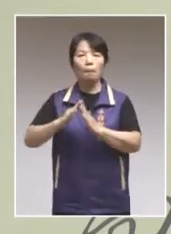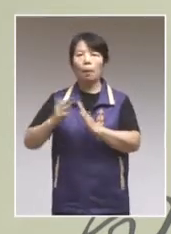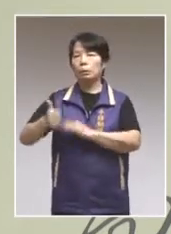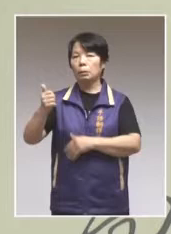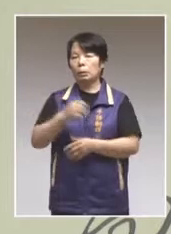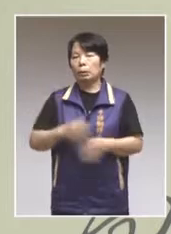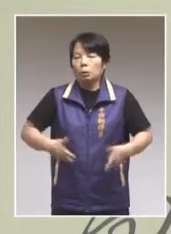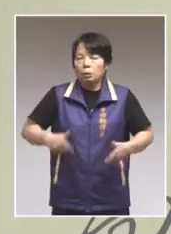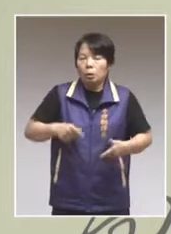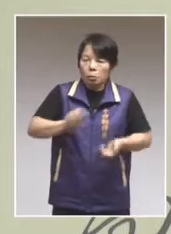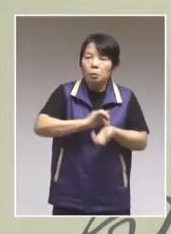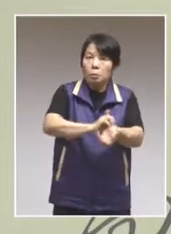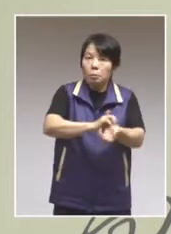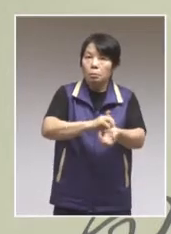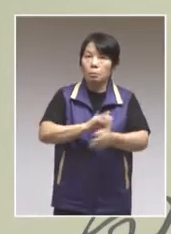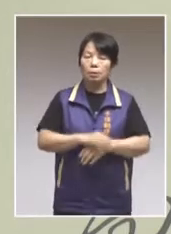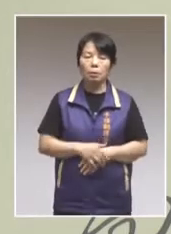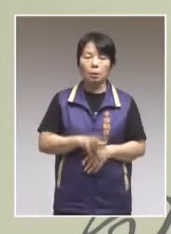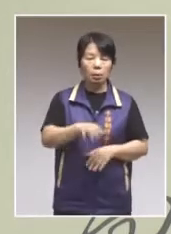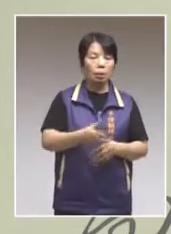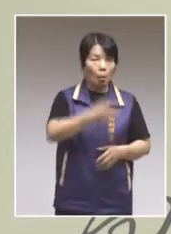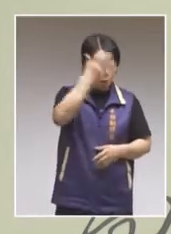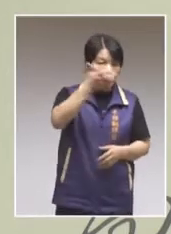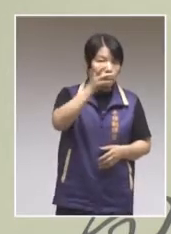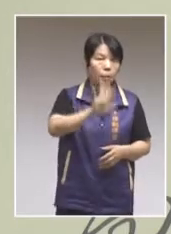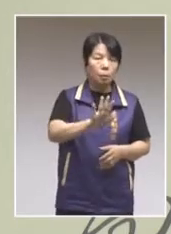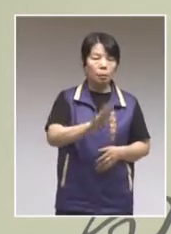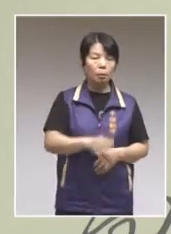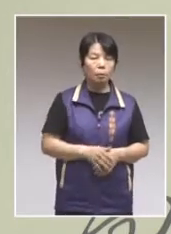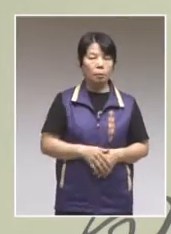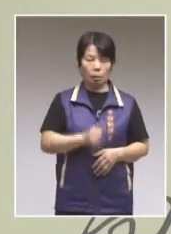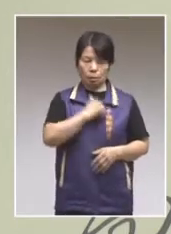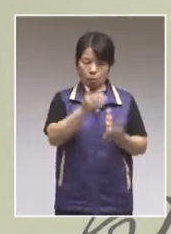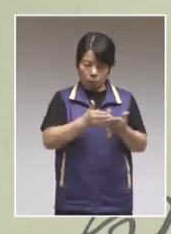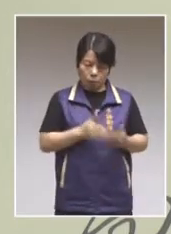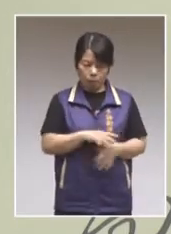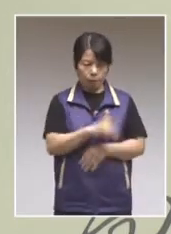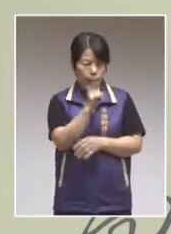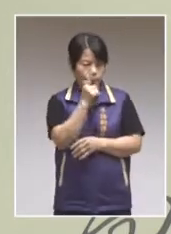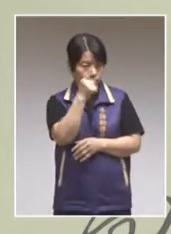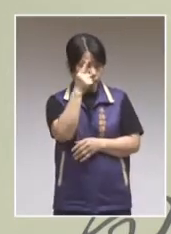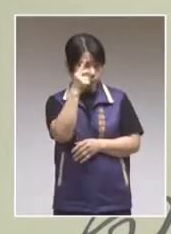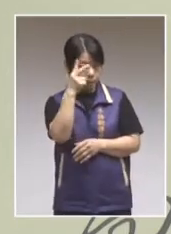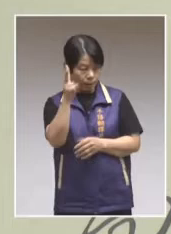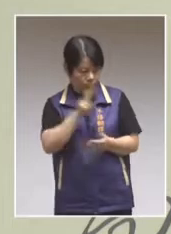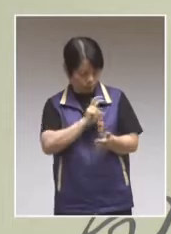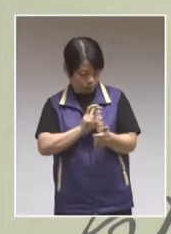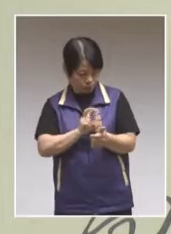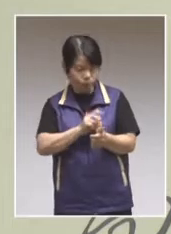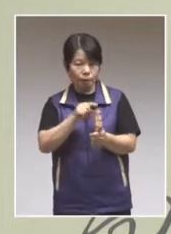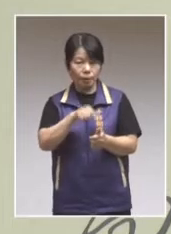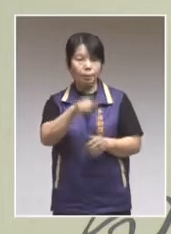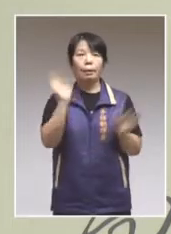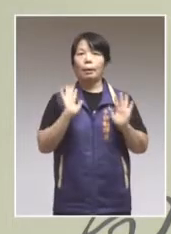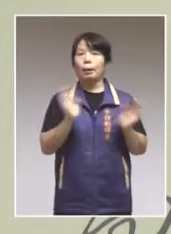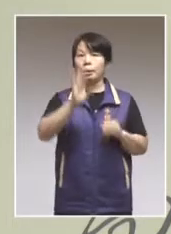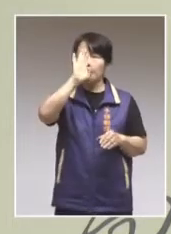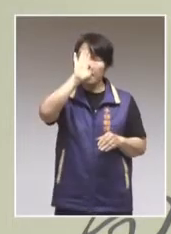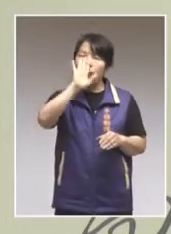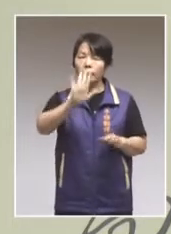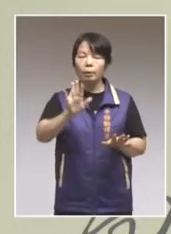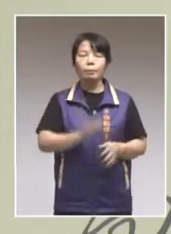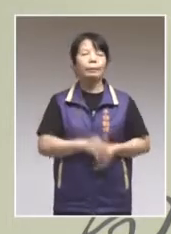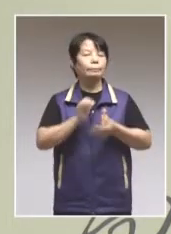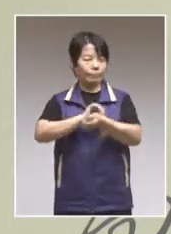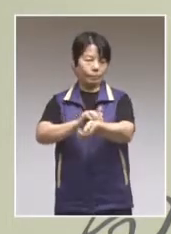要赶快就医。那有些人有发烧他会真的观察一两天，觉得说他这个孩子有症状他才去就